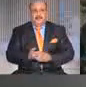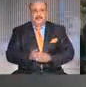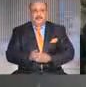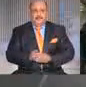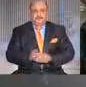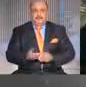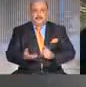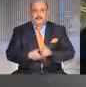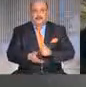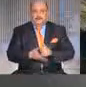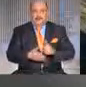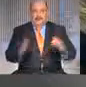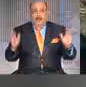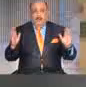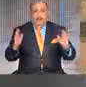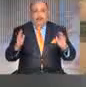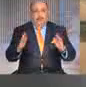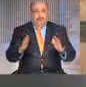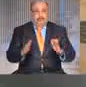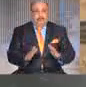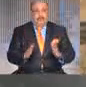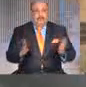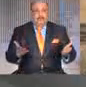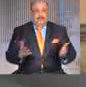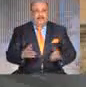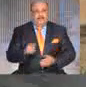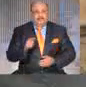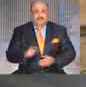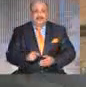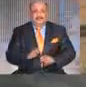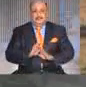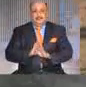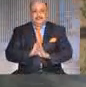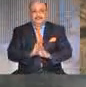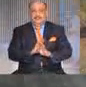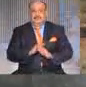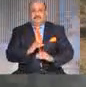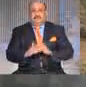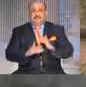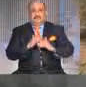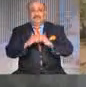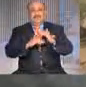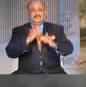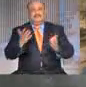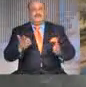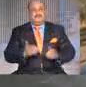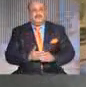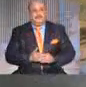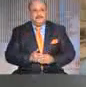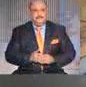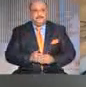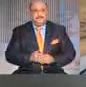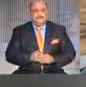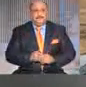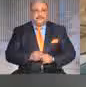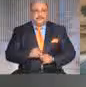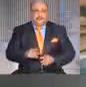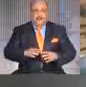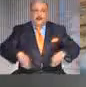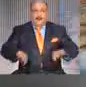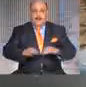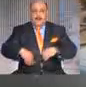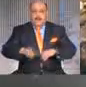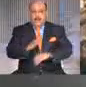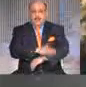على مشاكلنا هي السلطات اللي ما لهاتش بينا. السلطات الجهوية تقول انها تتابع هذه الاشكالات بهذه المنطقة